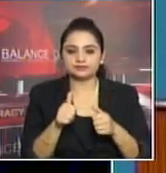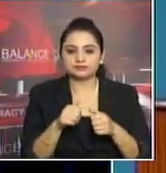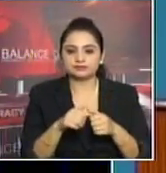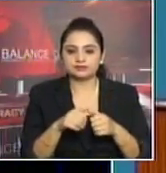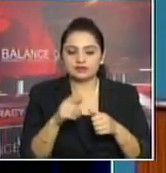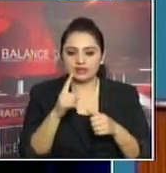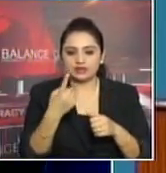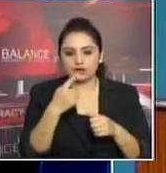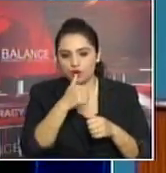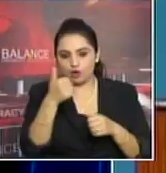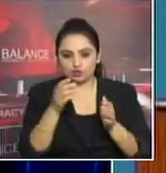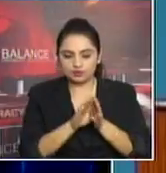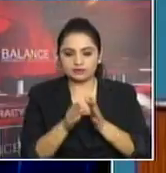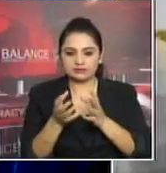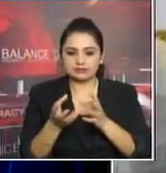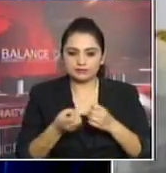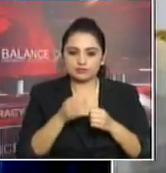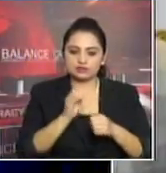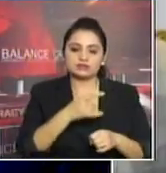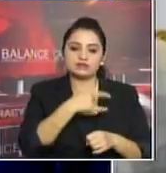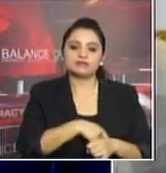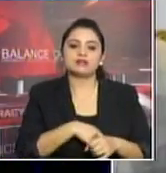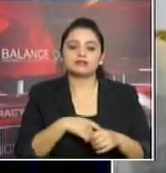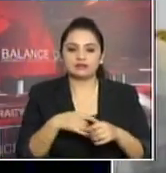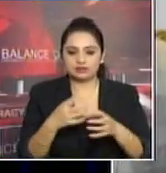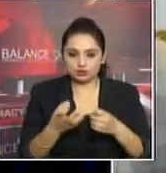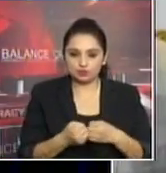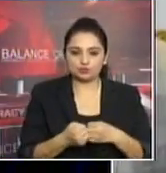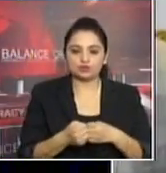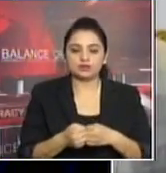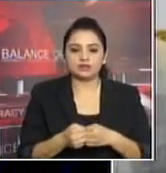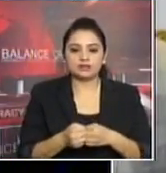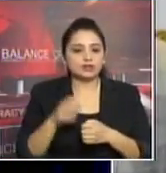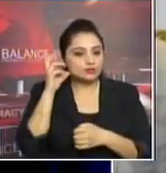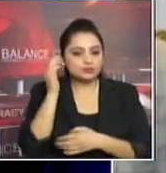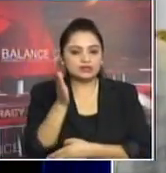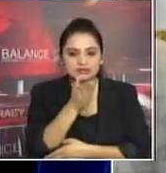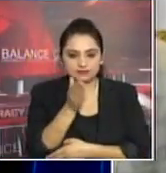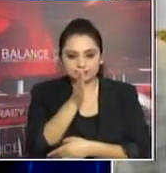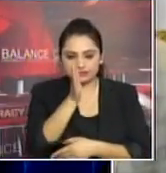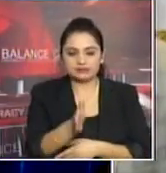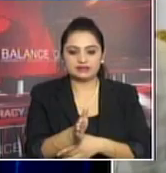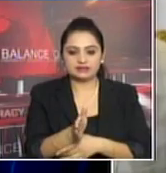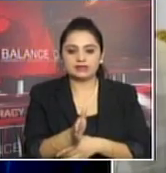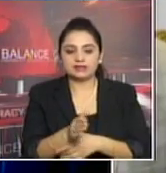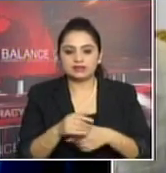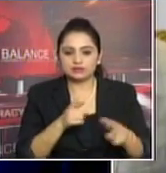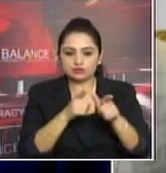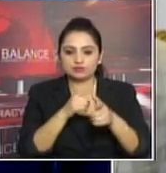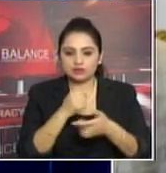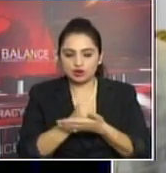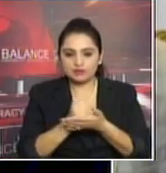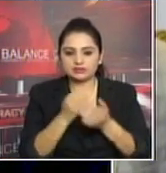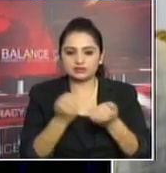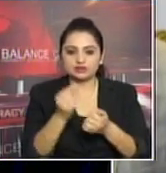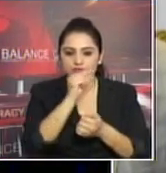एकअर्काबाट लिन सकिने लाभ एकअर्काले लिउन्। यस्तै परराष्ट्र मन्त्री प्रदीप कुमार गेवालीले बिमस्टेक सम्मेलनका क्रममा आपसी सैन्य अभ्यास गर्ने भन्ने विशेष